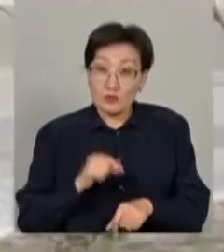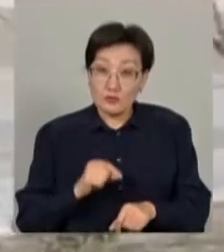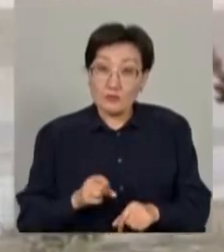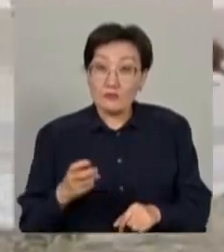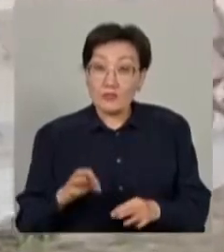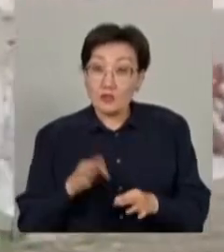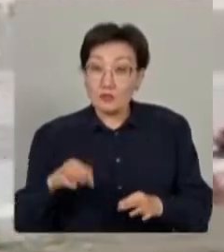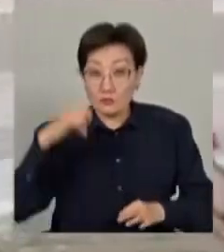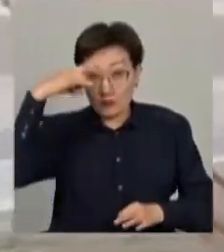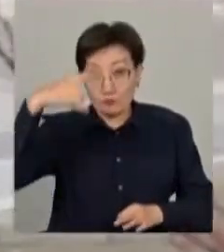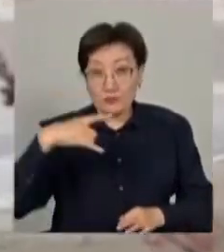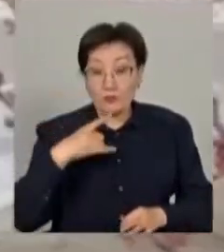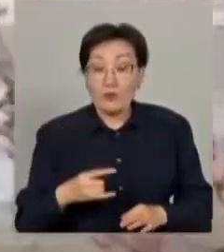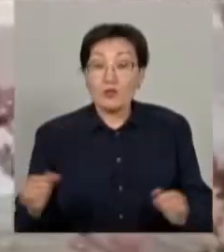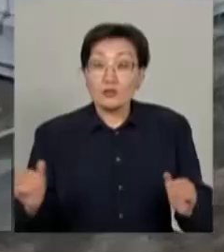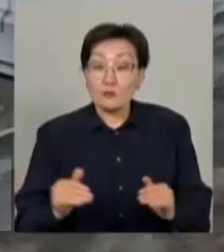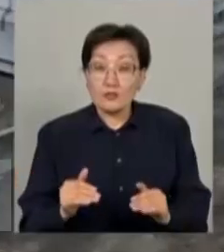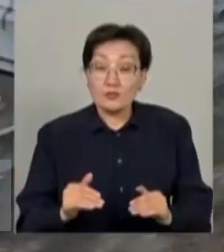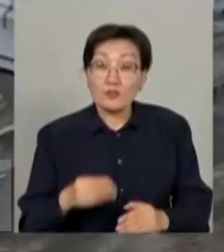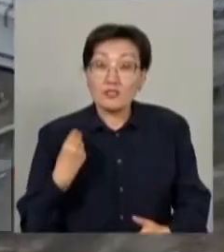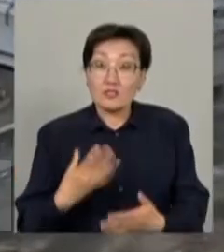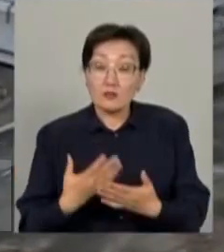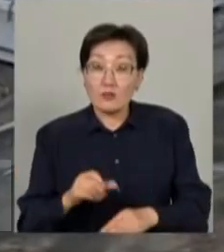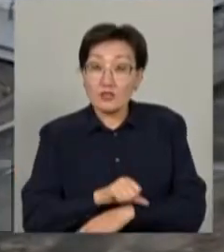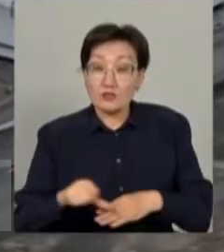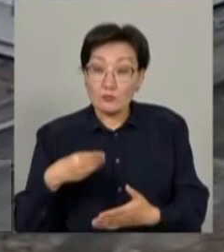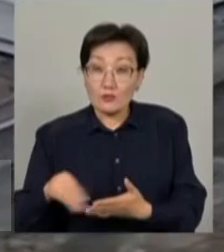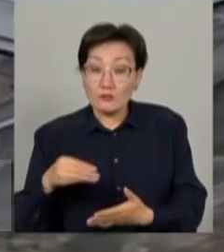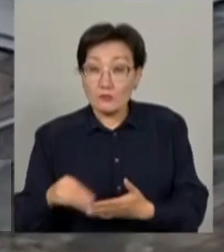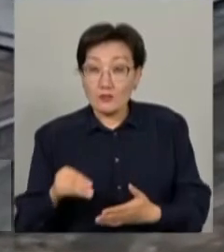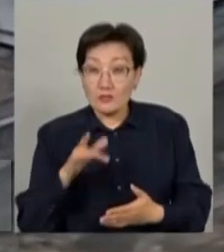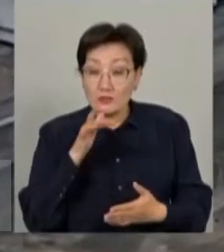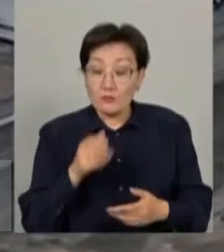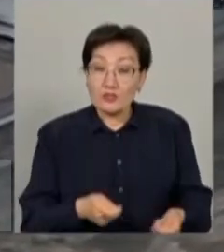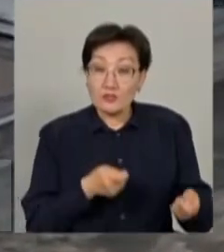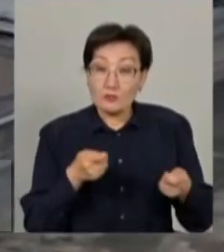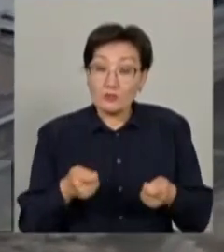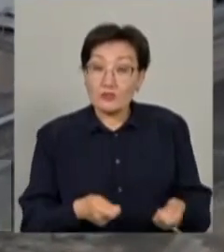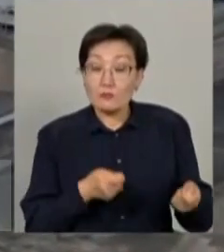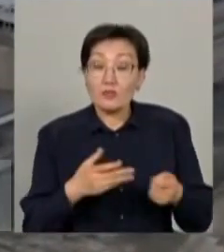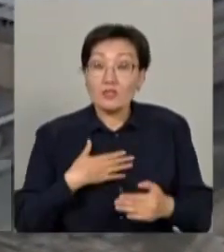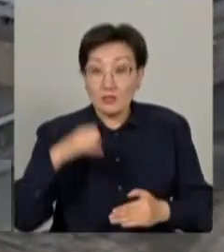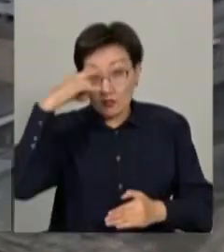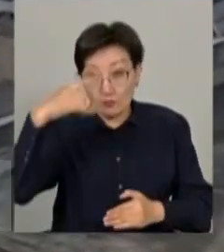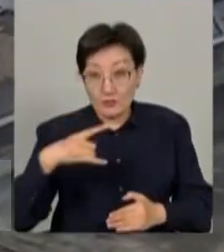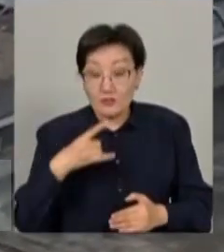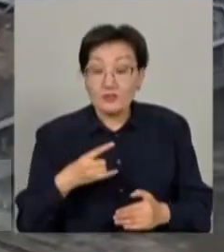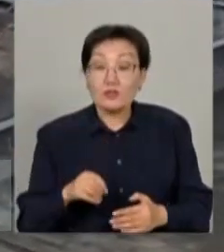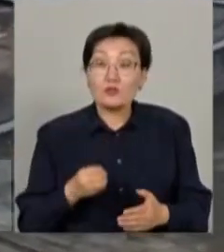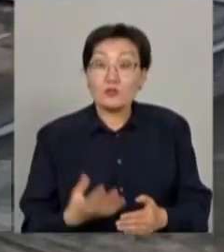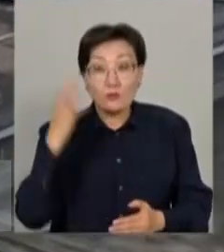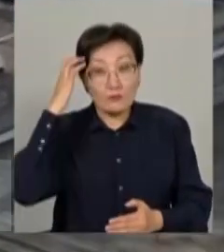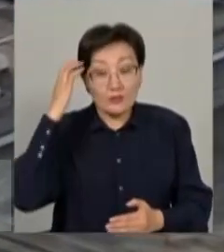страны. По словам чиновника, перекрывать его пришлось дорогим импортом, в то время как из-за вывоза отечественного топлива в соседние страны